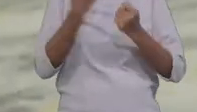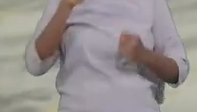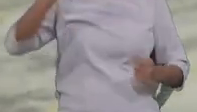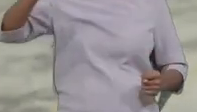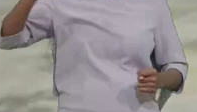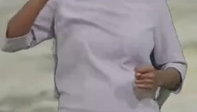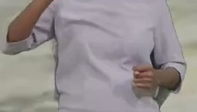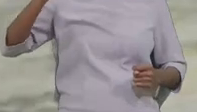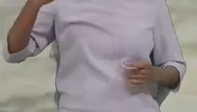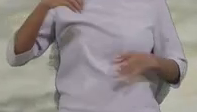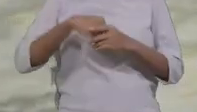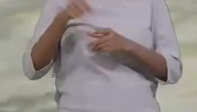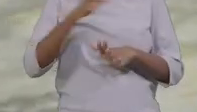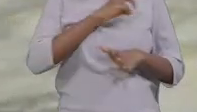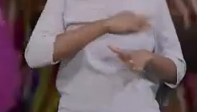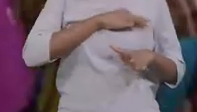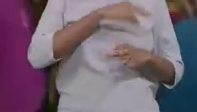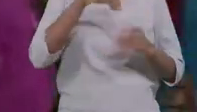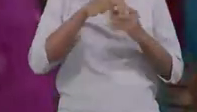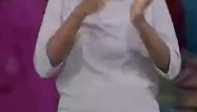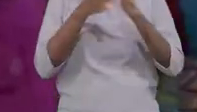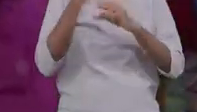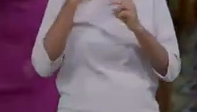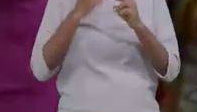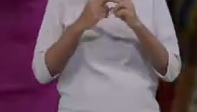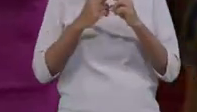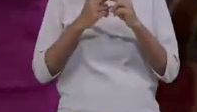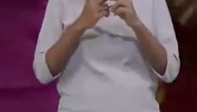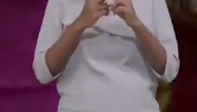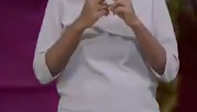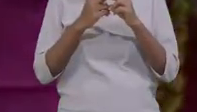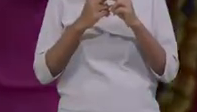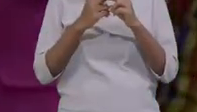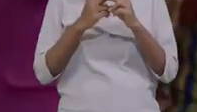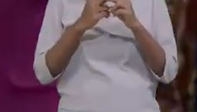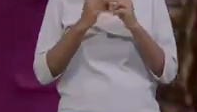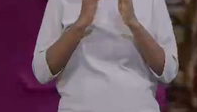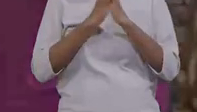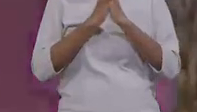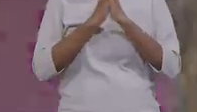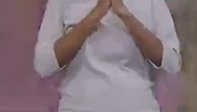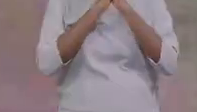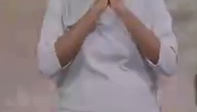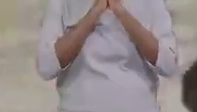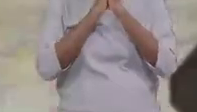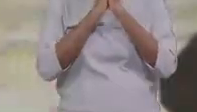de Juda dans leur ministère au nom de Jésus.